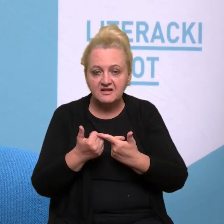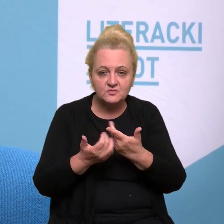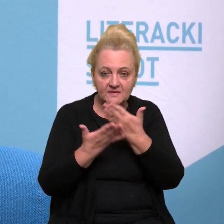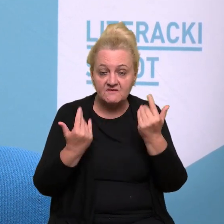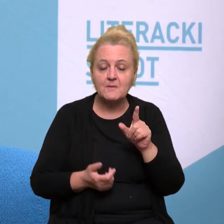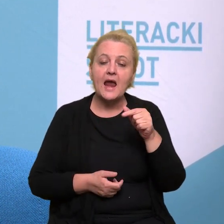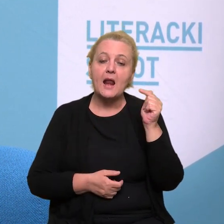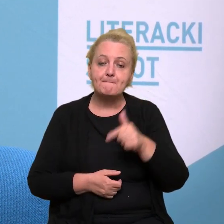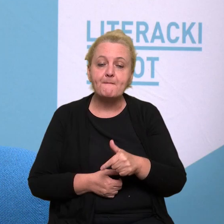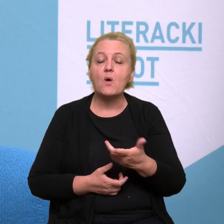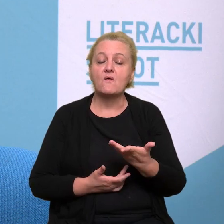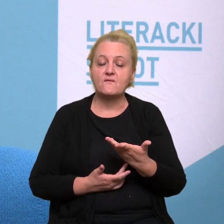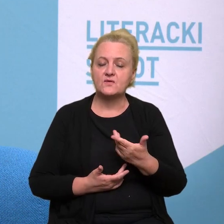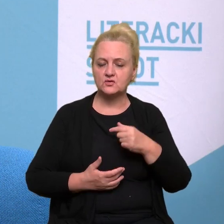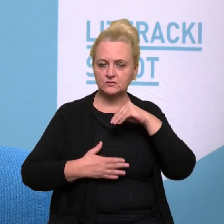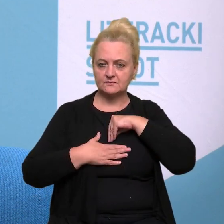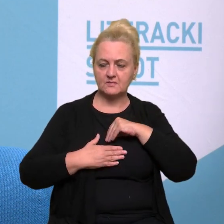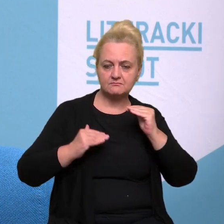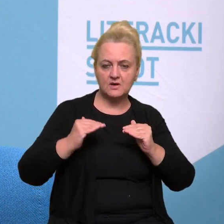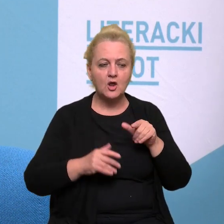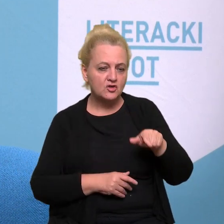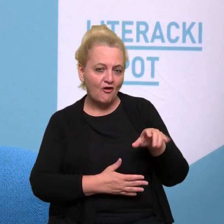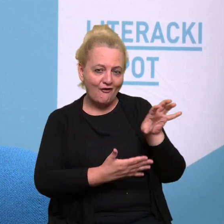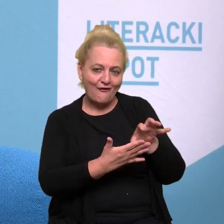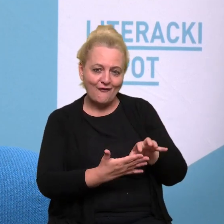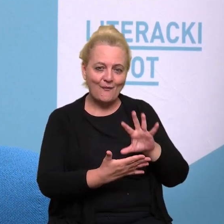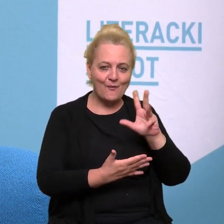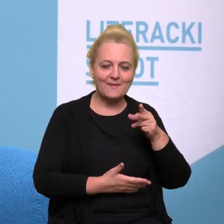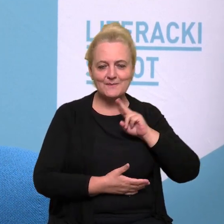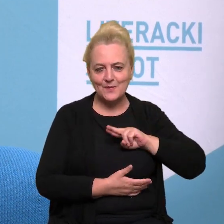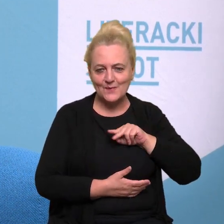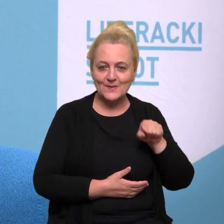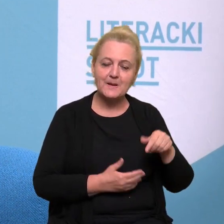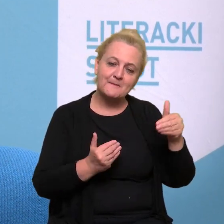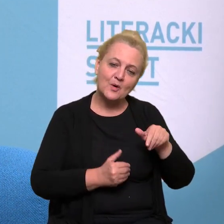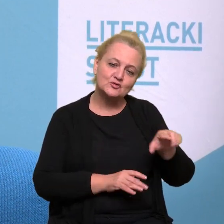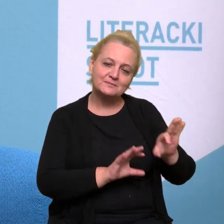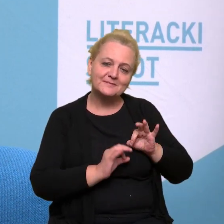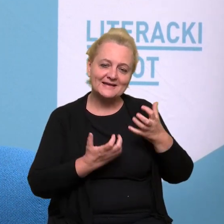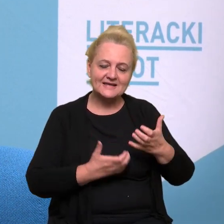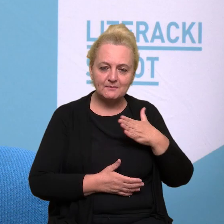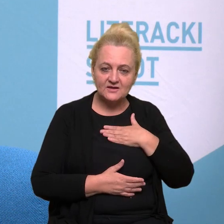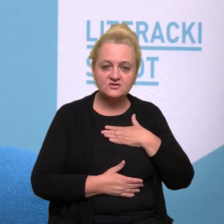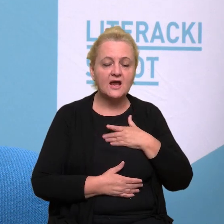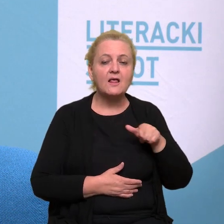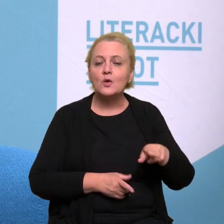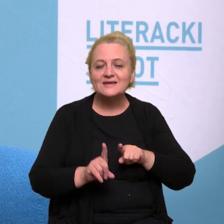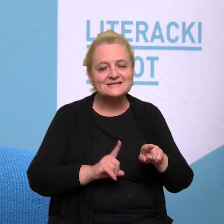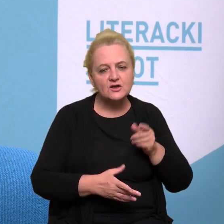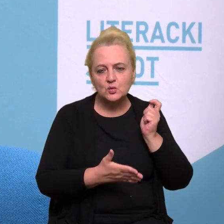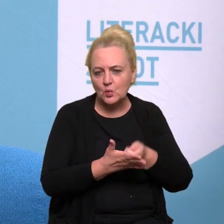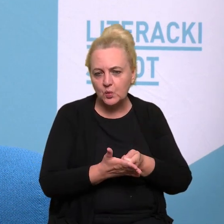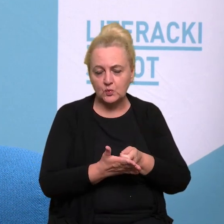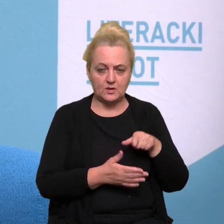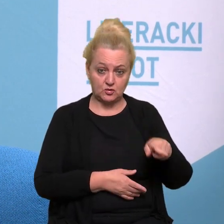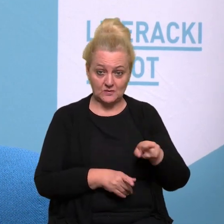taki balans, prawda, że o, to oglądamy, bo jest ładne, bo mi się podoba, bo może bym chciała to mieć, ale to nie znaczy, że to kupię i to nie znaczy, że to jest